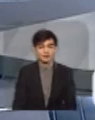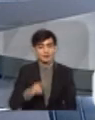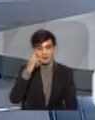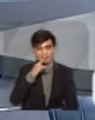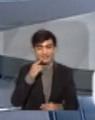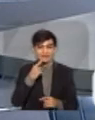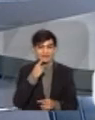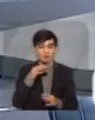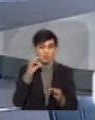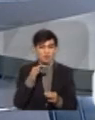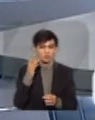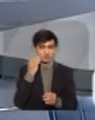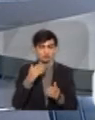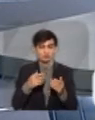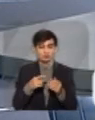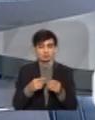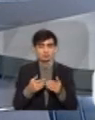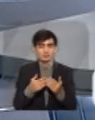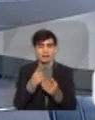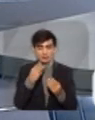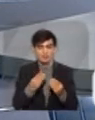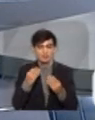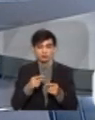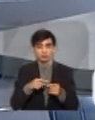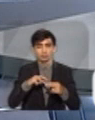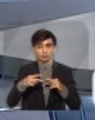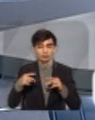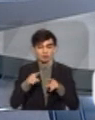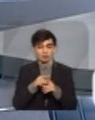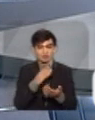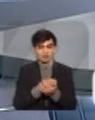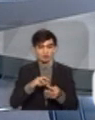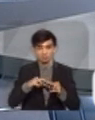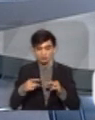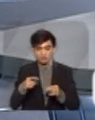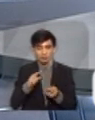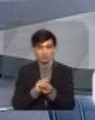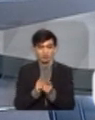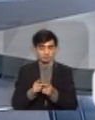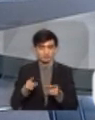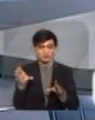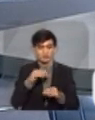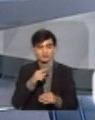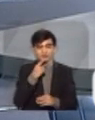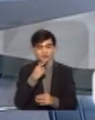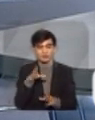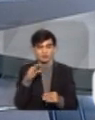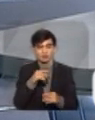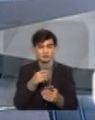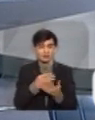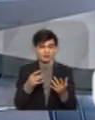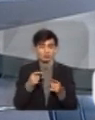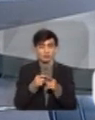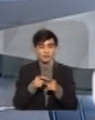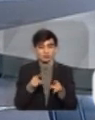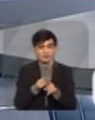Қазақтың тілі күннен күнге шұбарланып барады. Жергілікті жерлерде үй арасында ауызекі қолданылып жүрген кейбір сөздер қазір